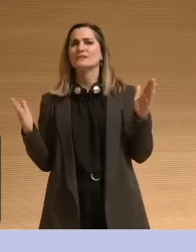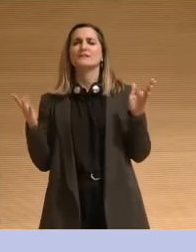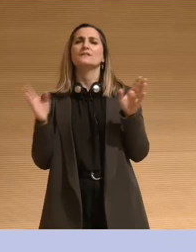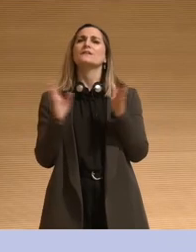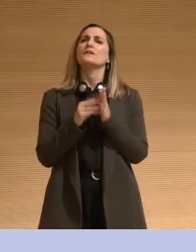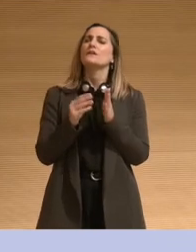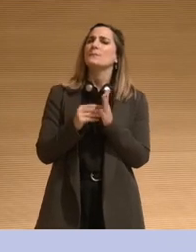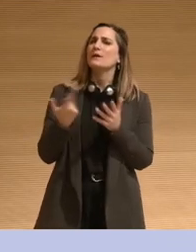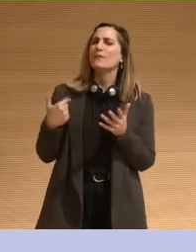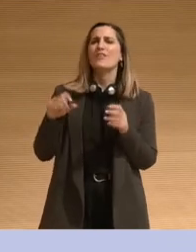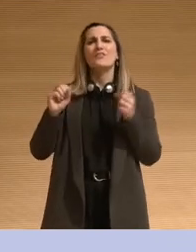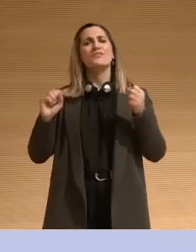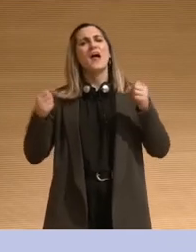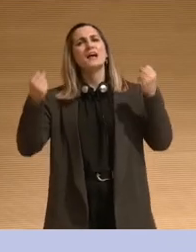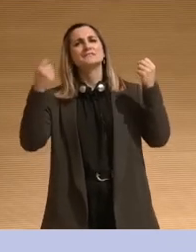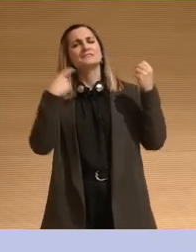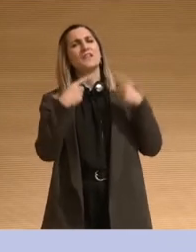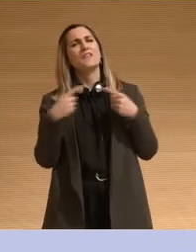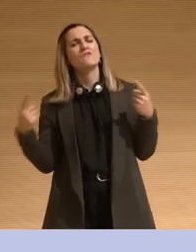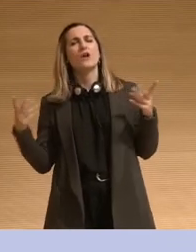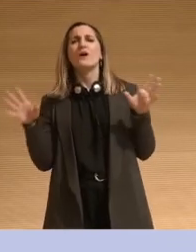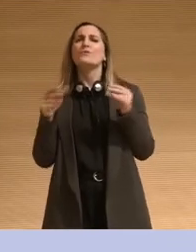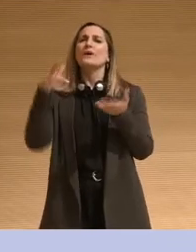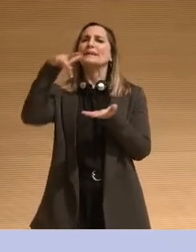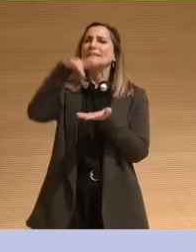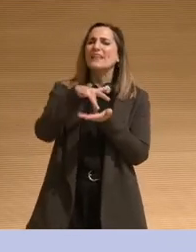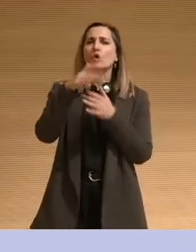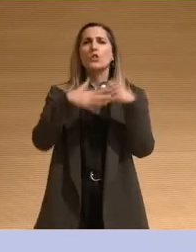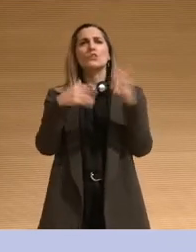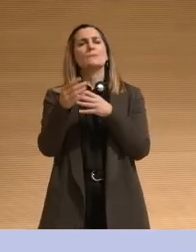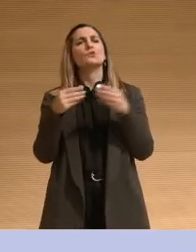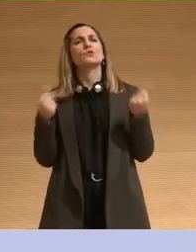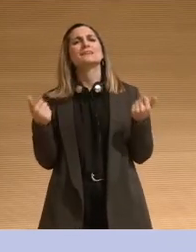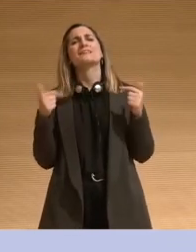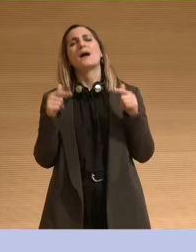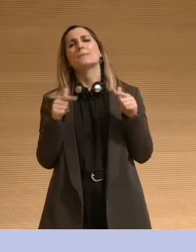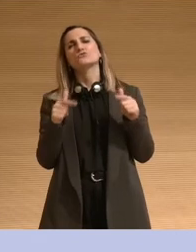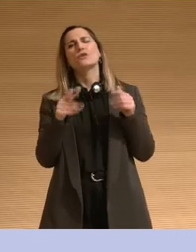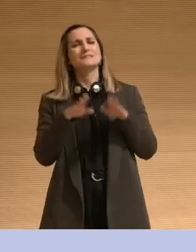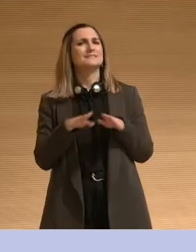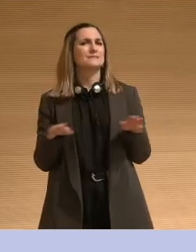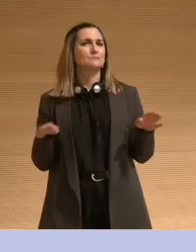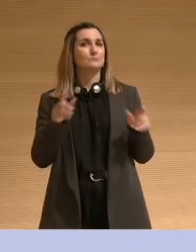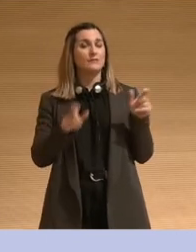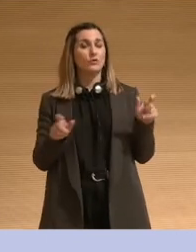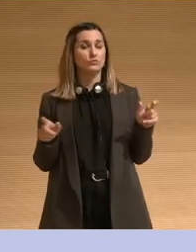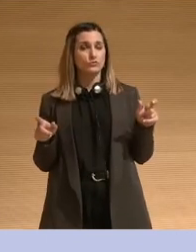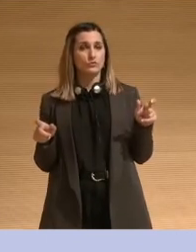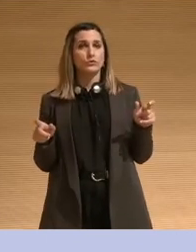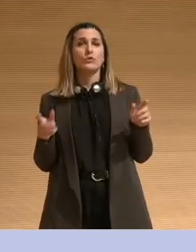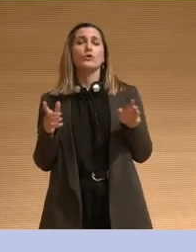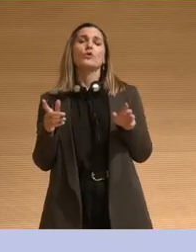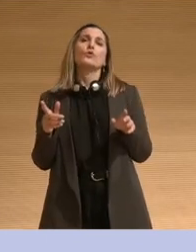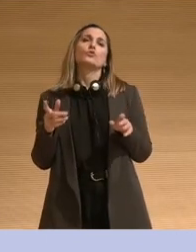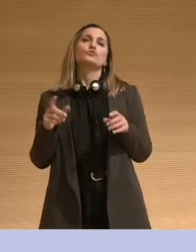Baitna Hub, το οποίο ήταν ένα κέντρο δημιουργικής απασχόλησης παιδιών, παιδιών προσφύγων